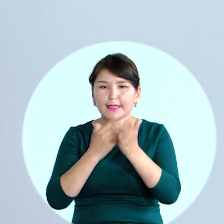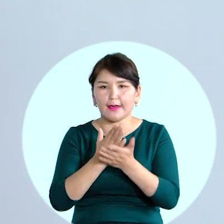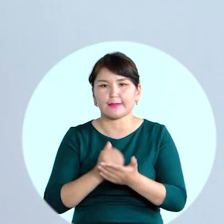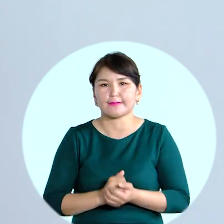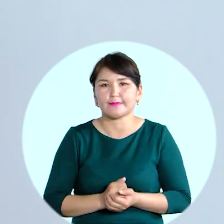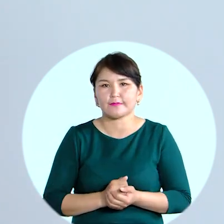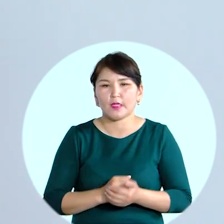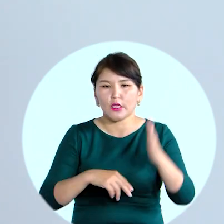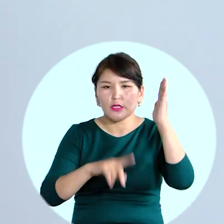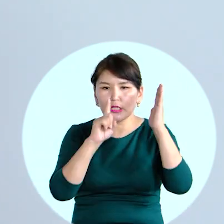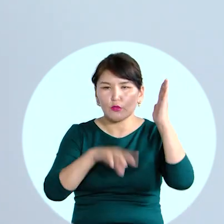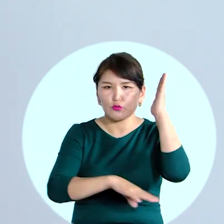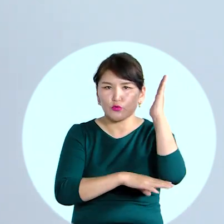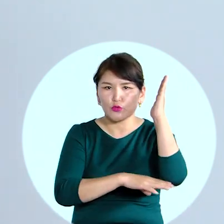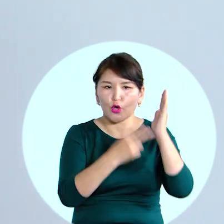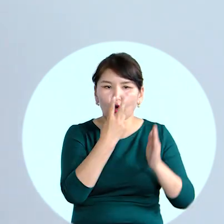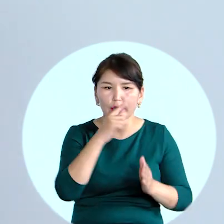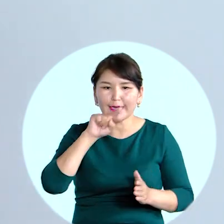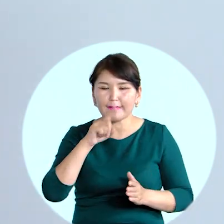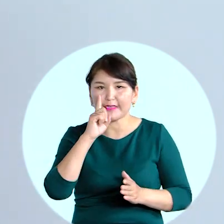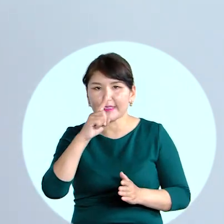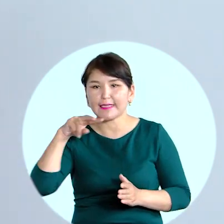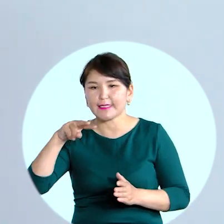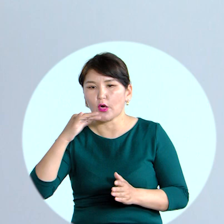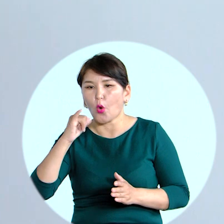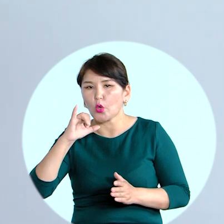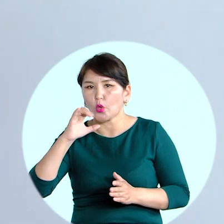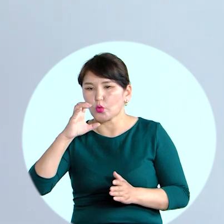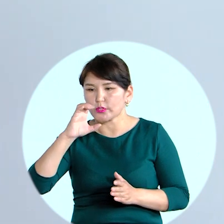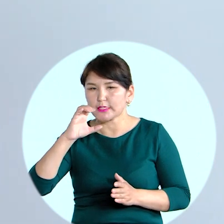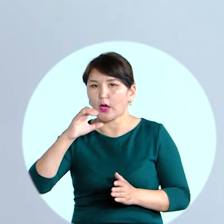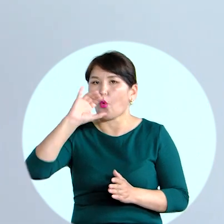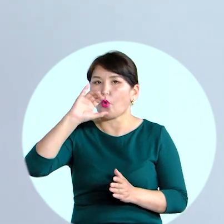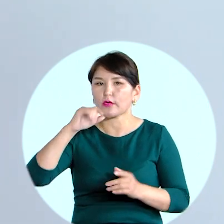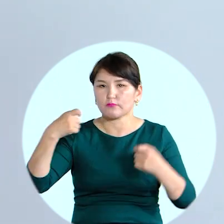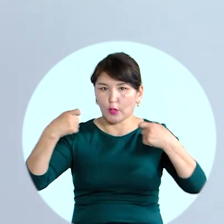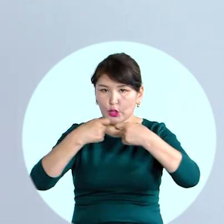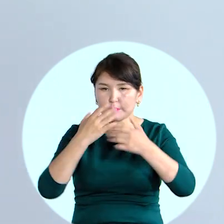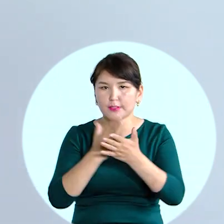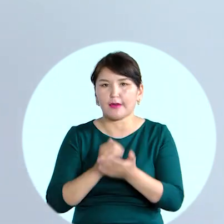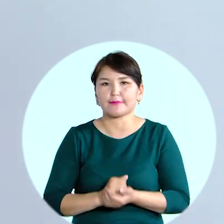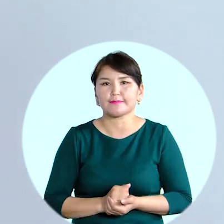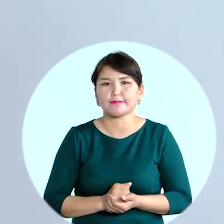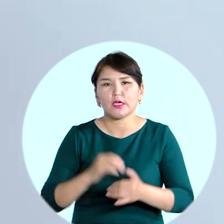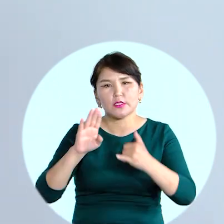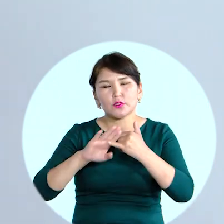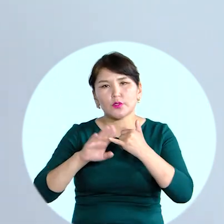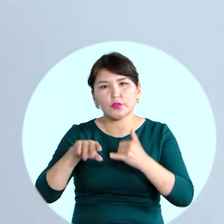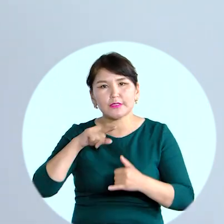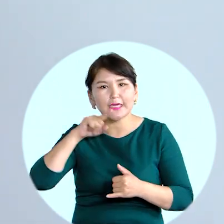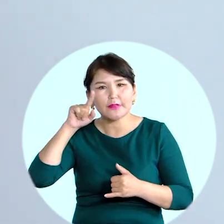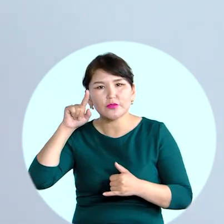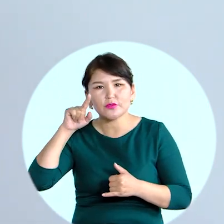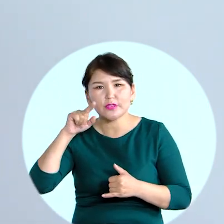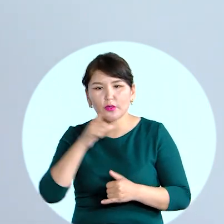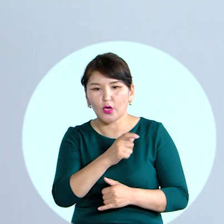ус. За, тэгэхээр ундаа усны хэрэглээтэй холбоотой ямар хэмжээтэй усыг уувал миний эрүүл мэндэд зохистой байх вэ гэсэн утгаар